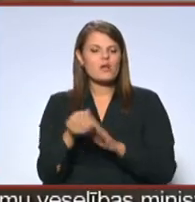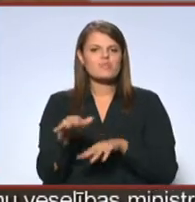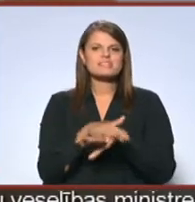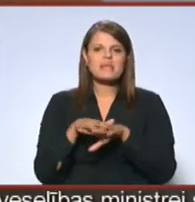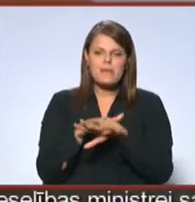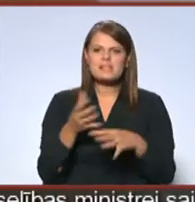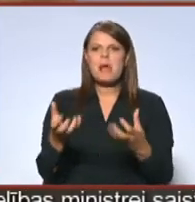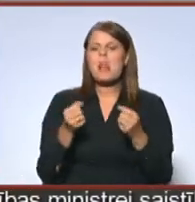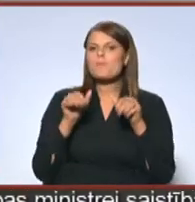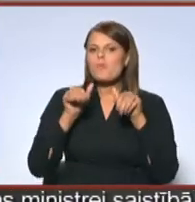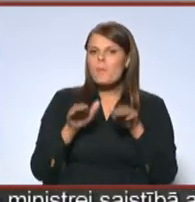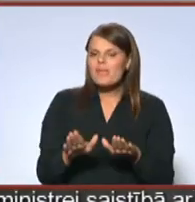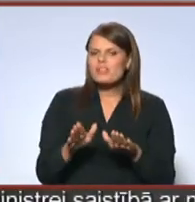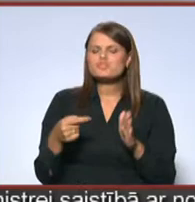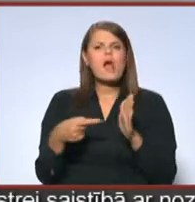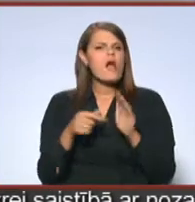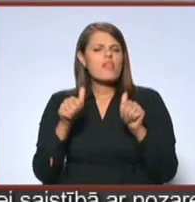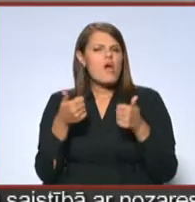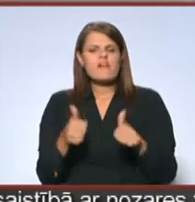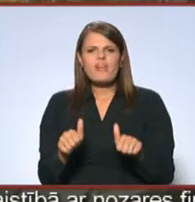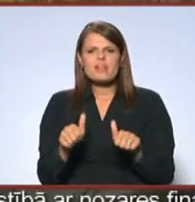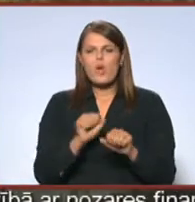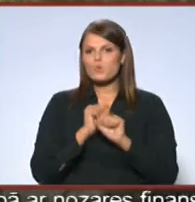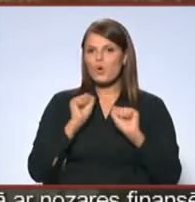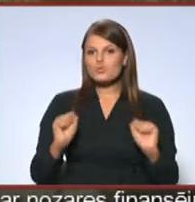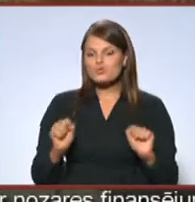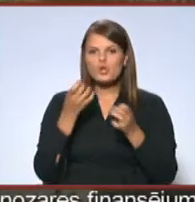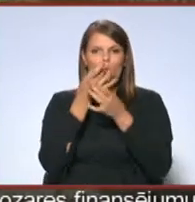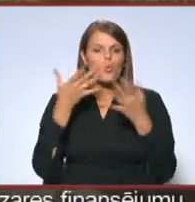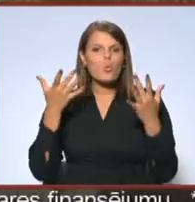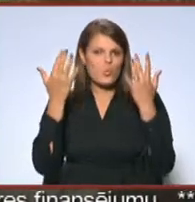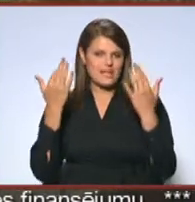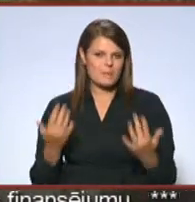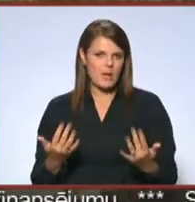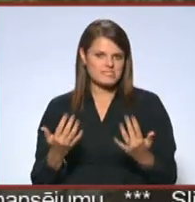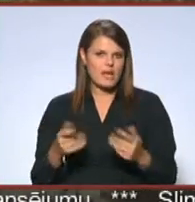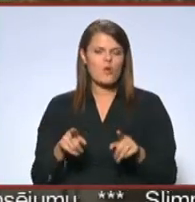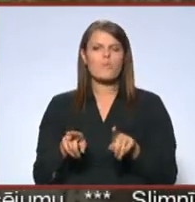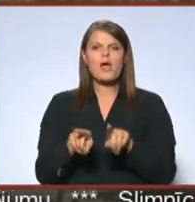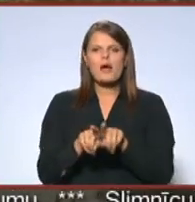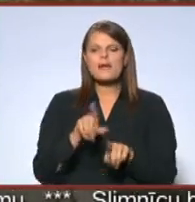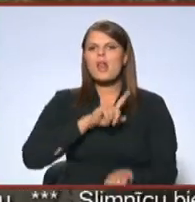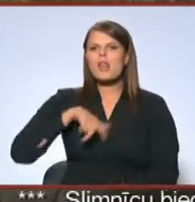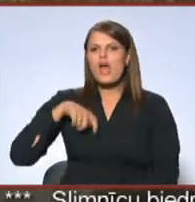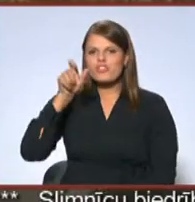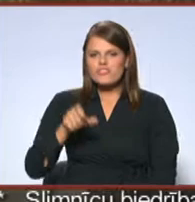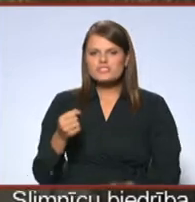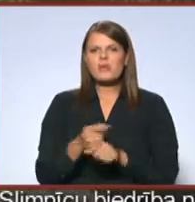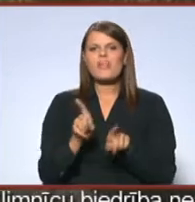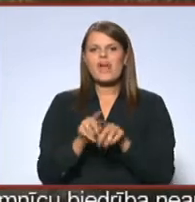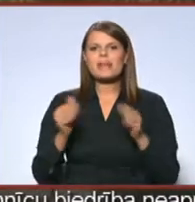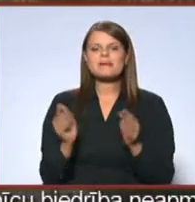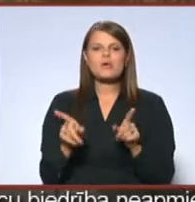lēmumu pieņemšanā kādā veidā tiek nodrošināti kultūras pasākumi gan latviešiem gan